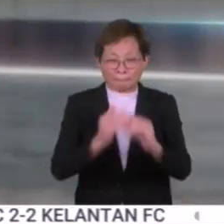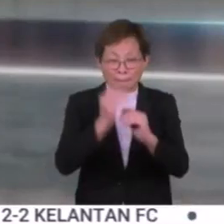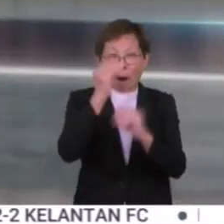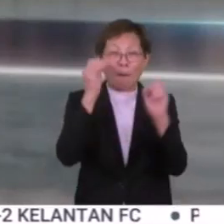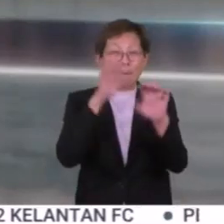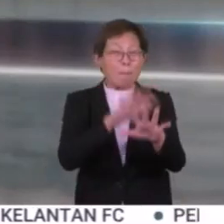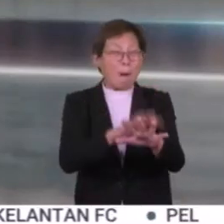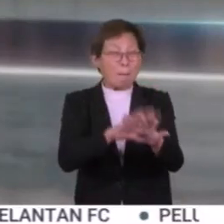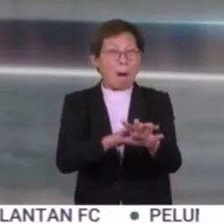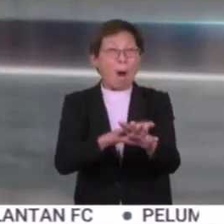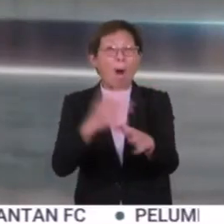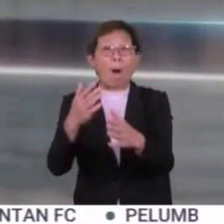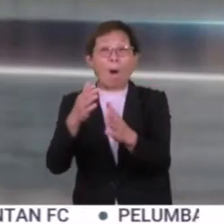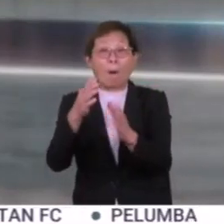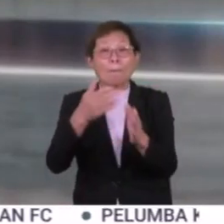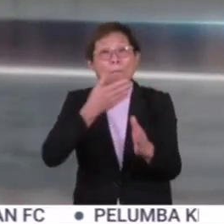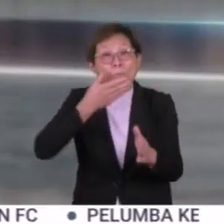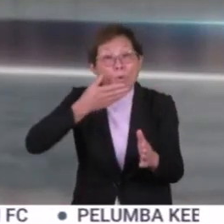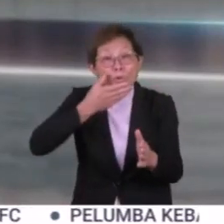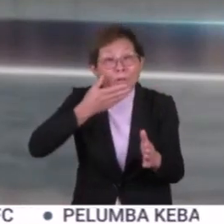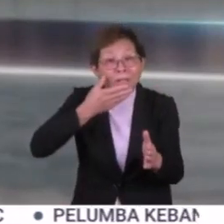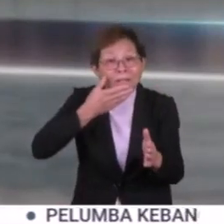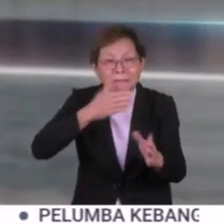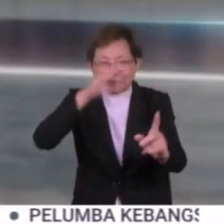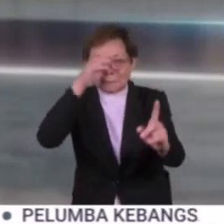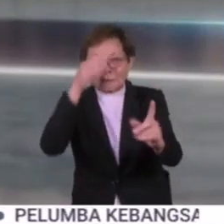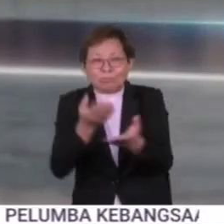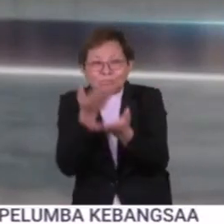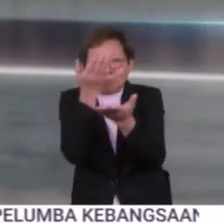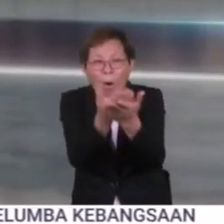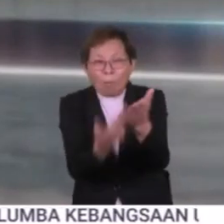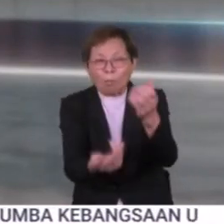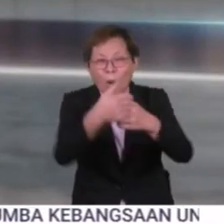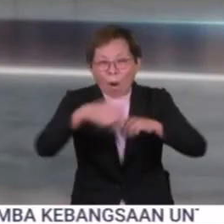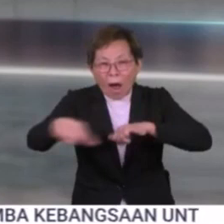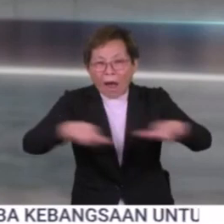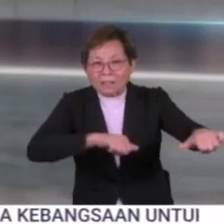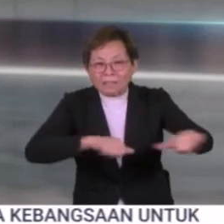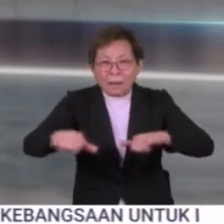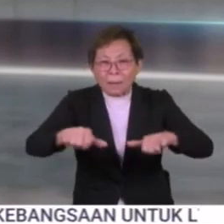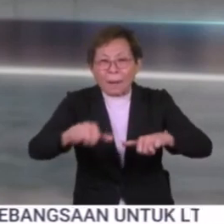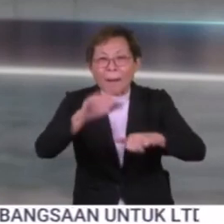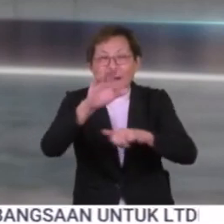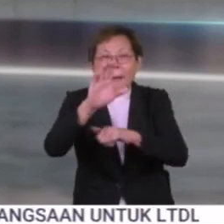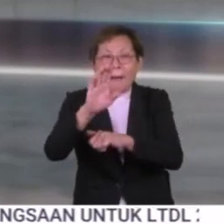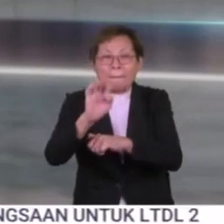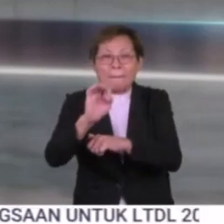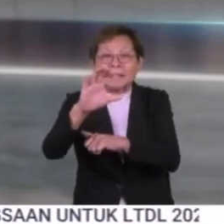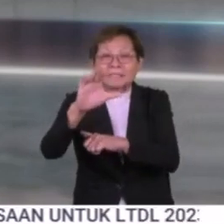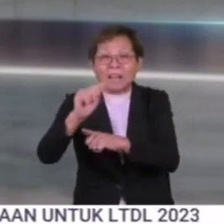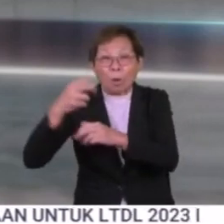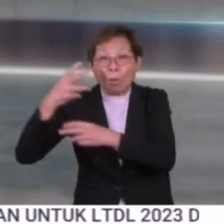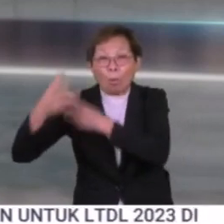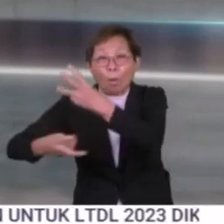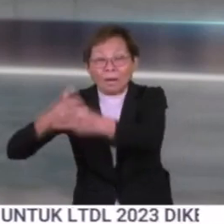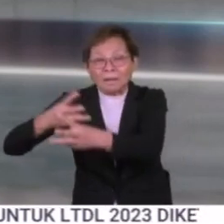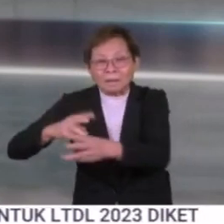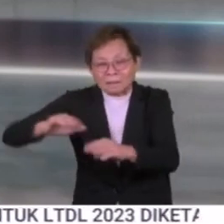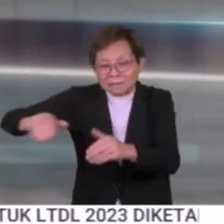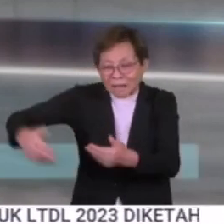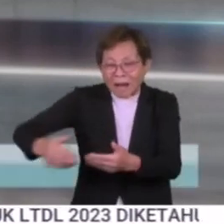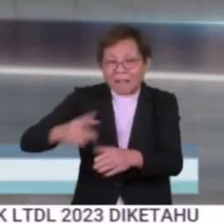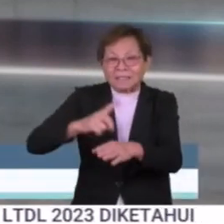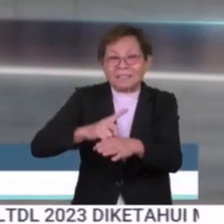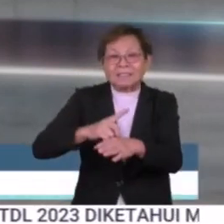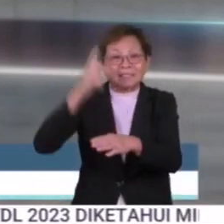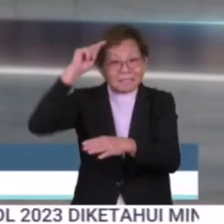Lebih ramai pelapis, khususnya golongan muda, disaran menyertai aktiviti beca warisan yang diperkenal di Terengganu.